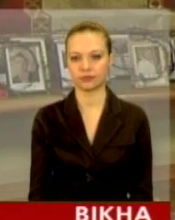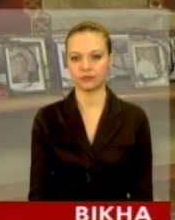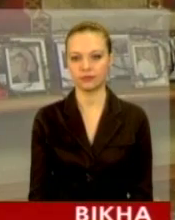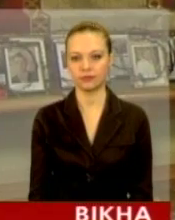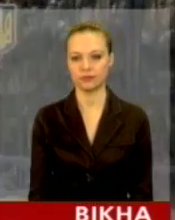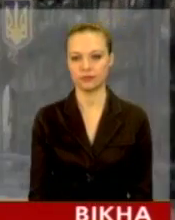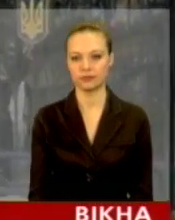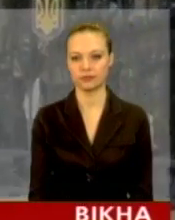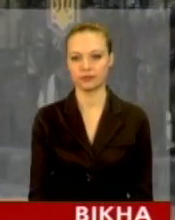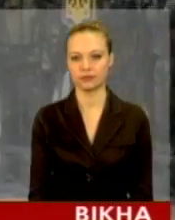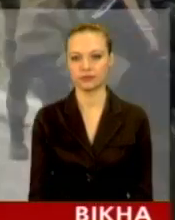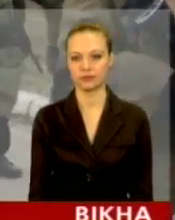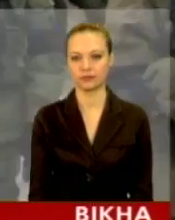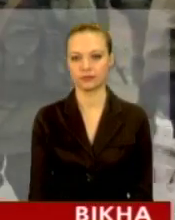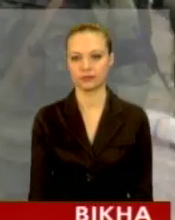СТБ».